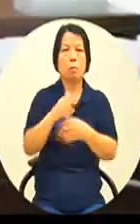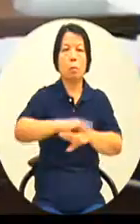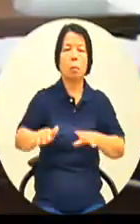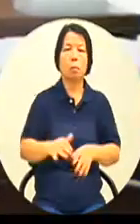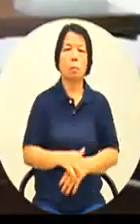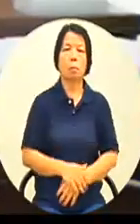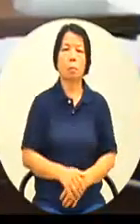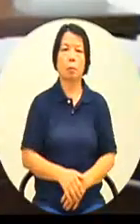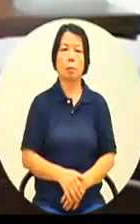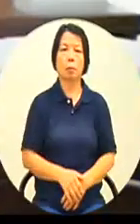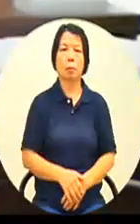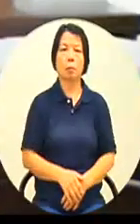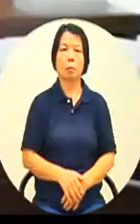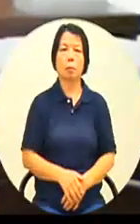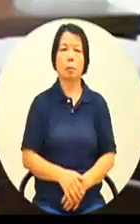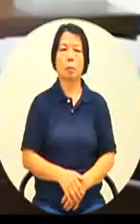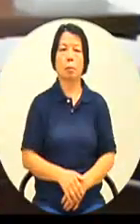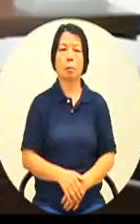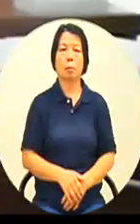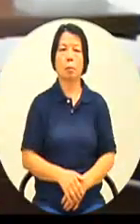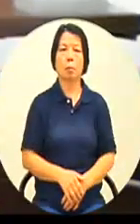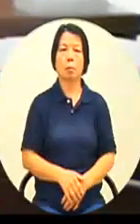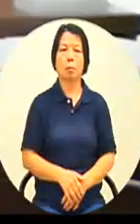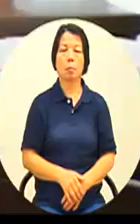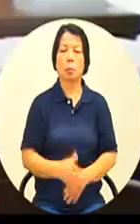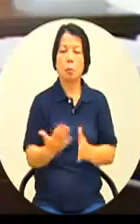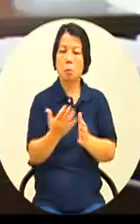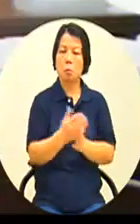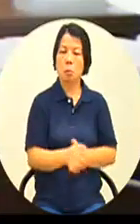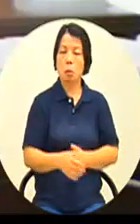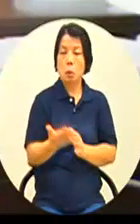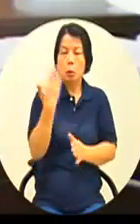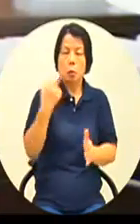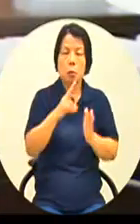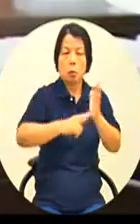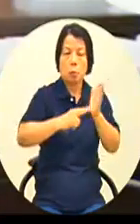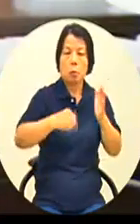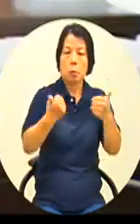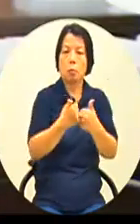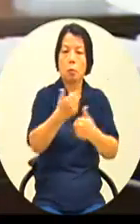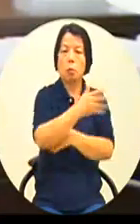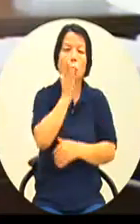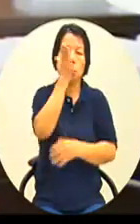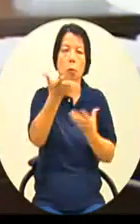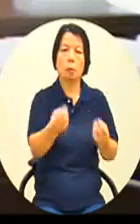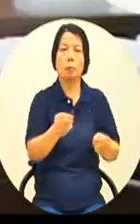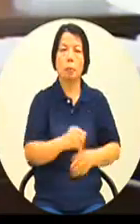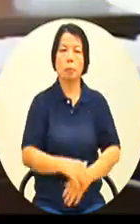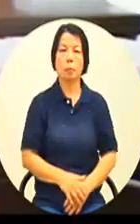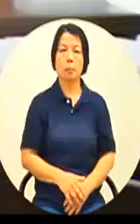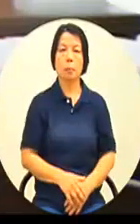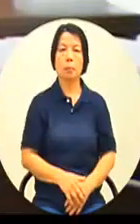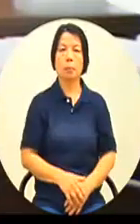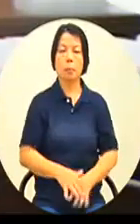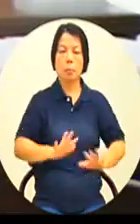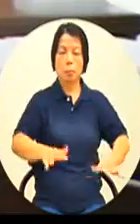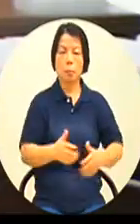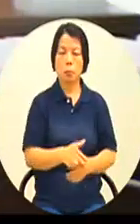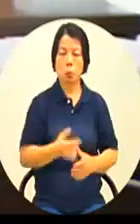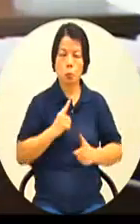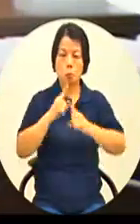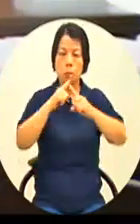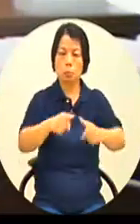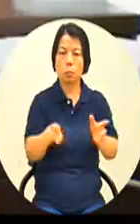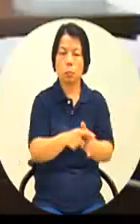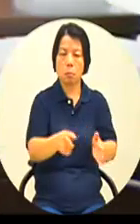个部分，前面在做这个说明会不是顺利，所以为什么本席在会场的时候